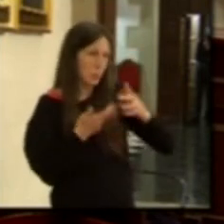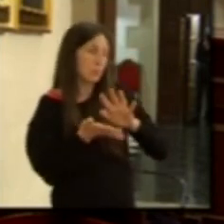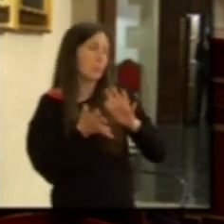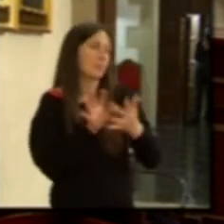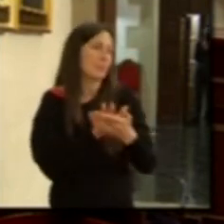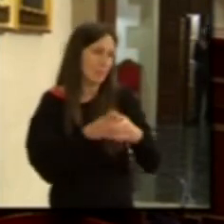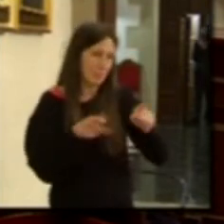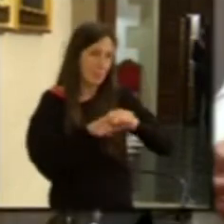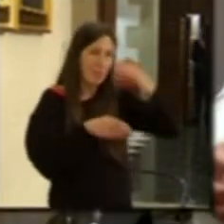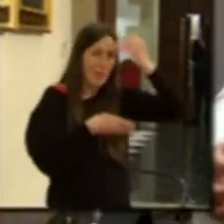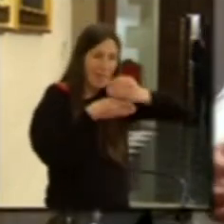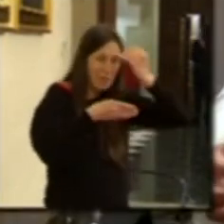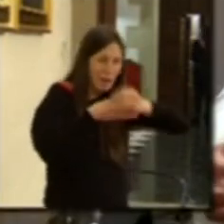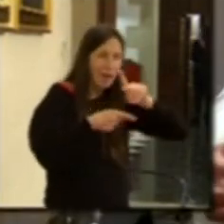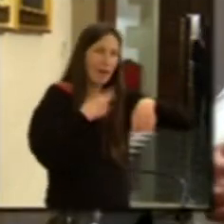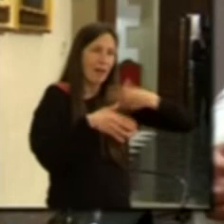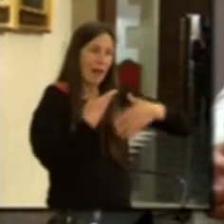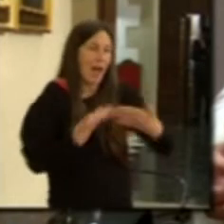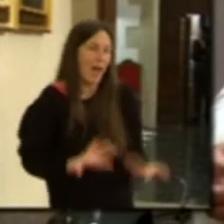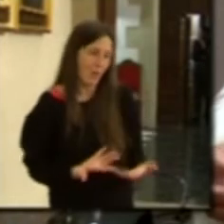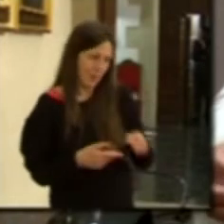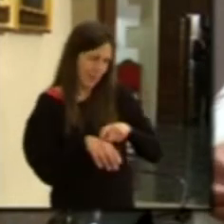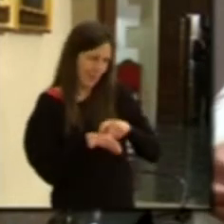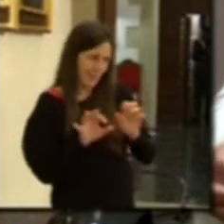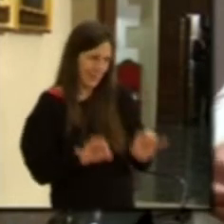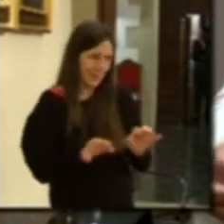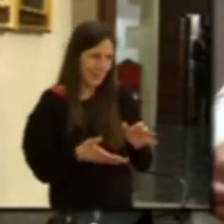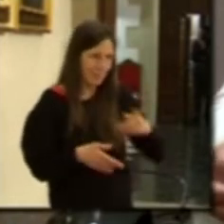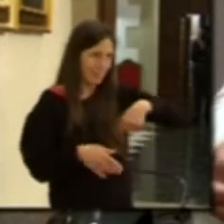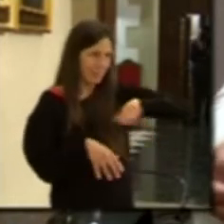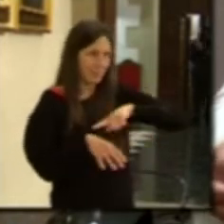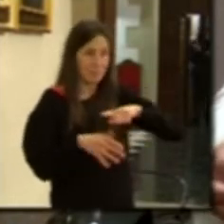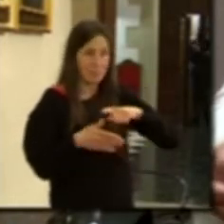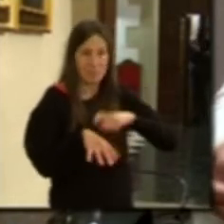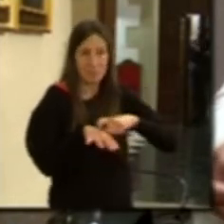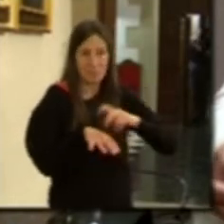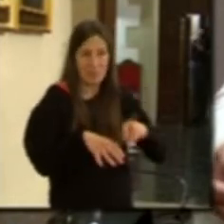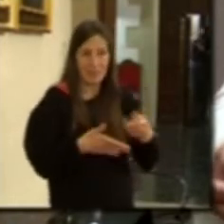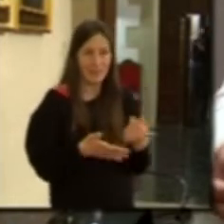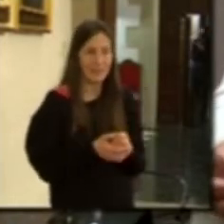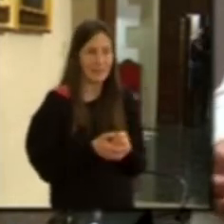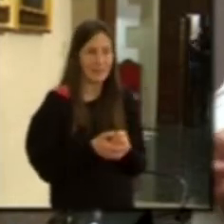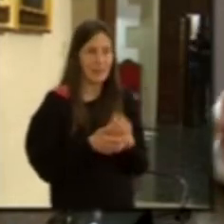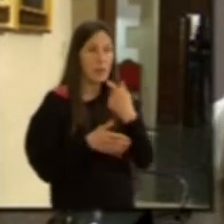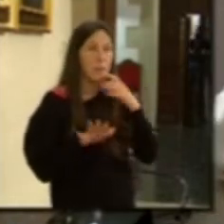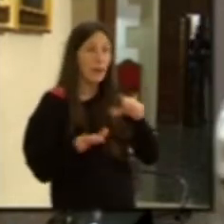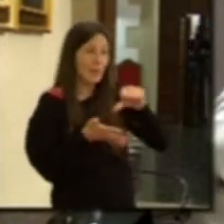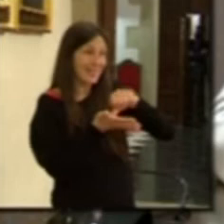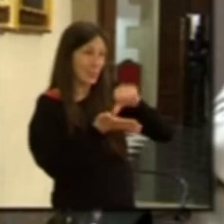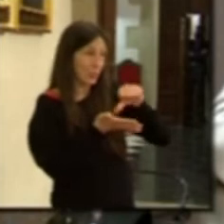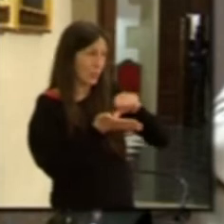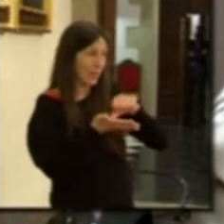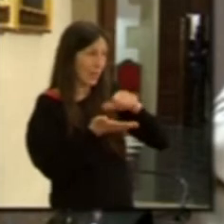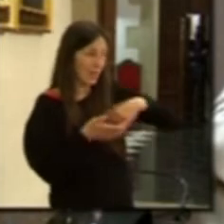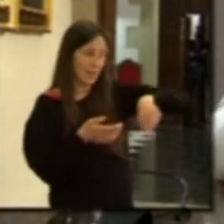que és molt nostre i que es marca molt, doncs, en aquesta festa del Mercat del Ram. Però el que és una ciutat i com ella ha anat explicant, no?, doncs, tots els